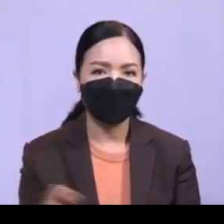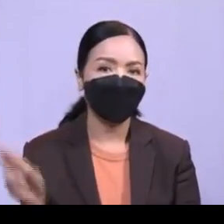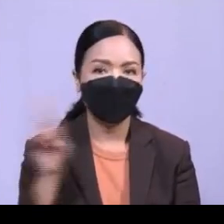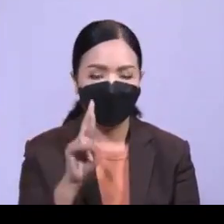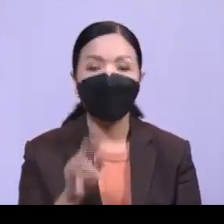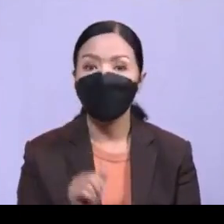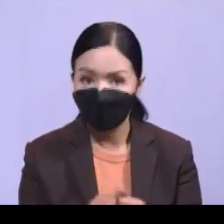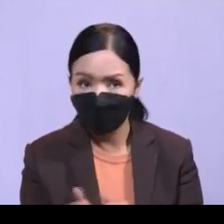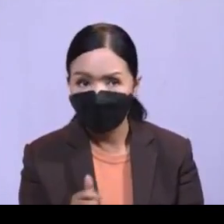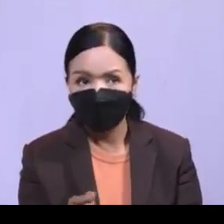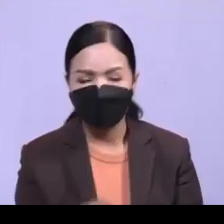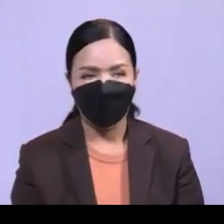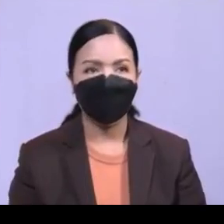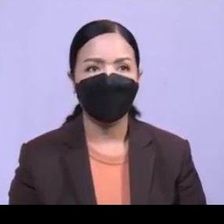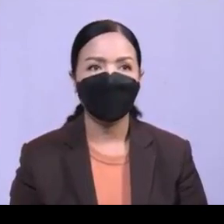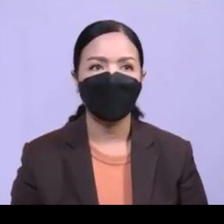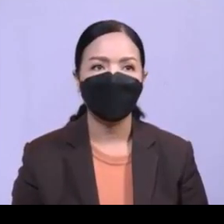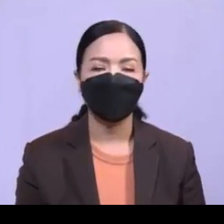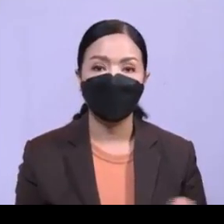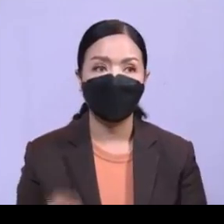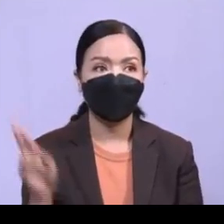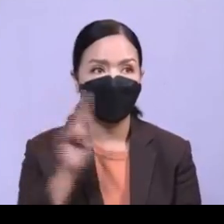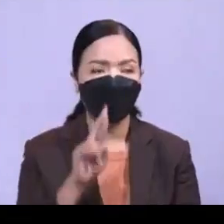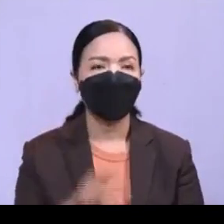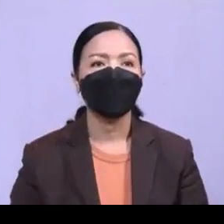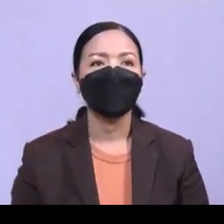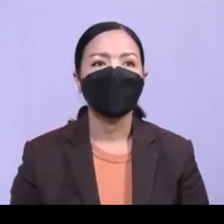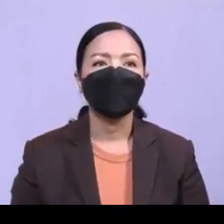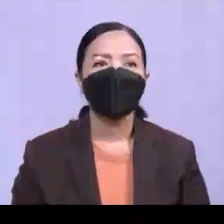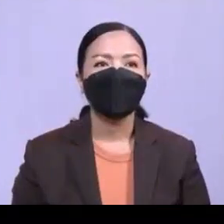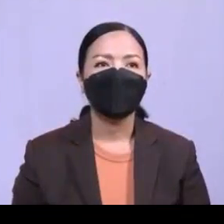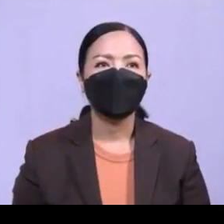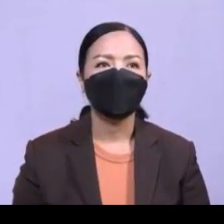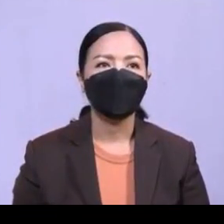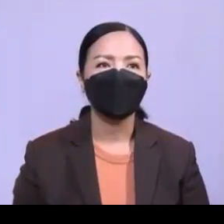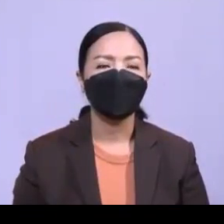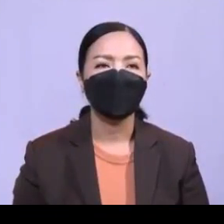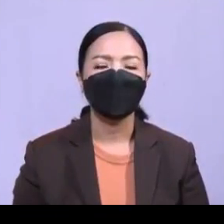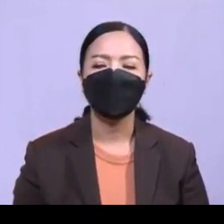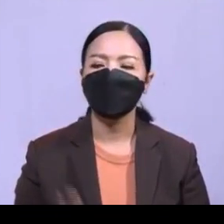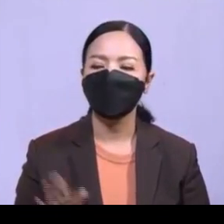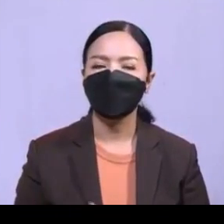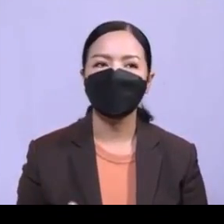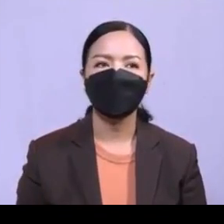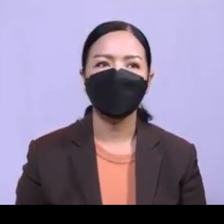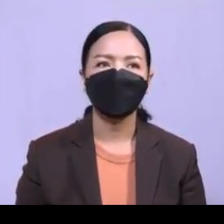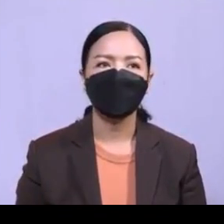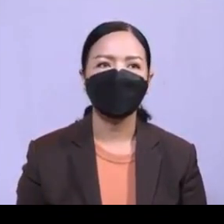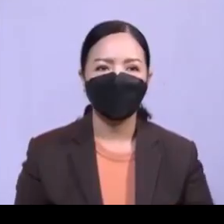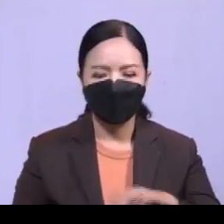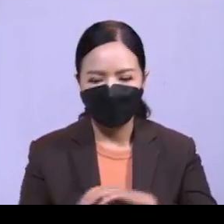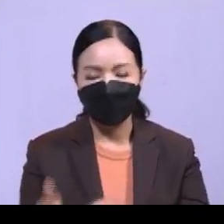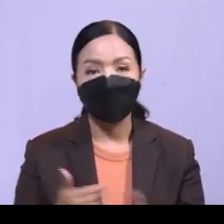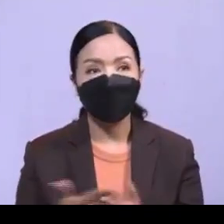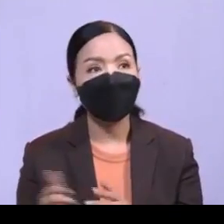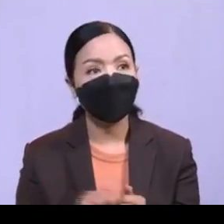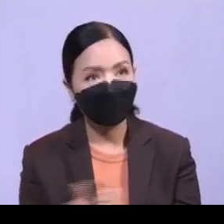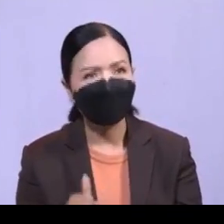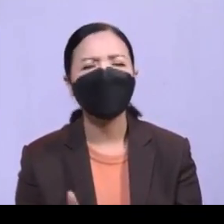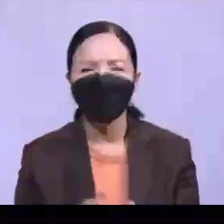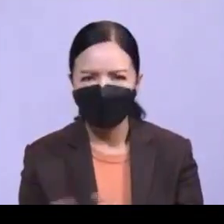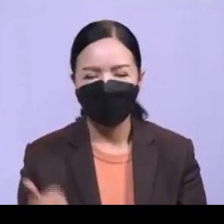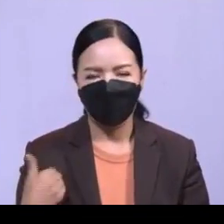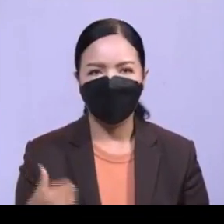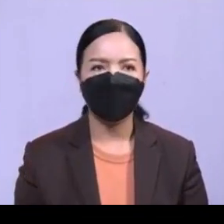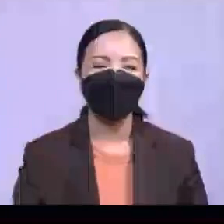คุณผู้ชมนะฮะจะทันไหมจะเที่ยงแล้วนะ ก็ซื้อลอตเตอรี่ไงคุณหมายถึงอะไรล่ะคุณจามอน อ๋อออกไปทันไหมใช่ไหมเออนะฮะ ทันอยู่แล้ว